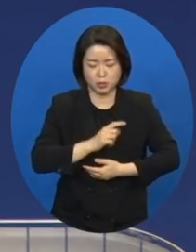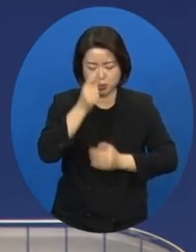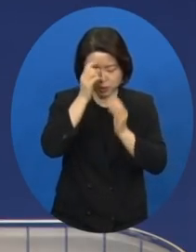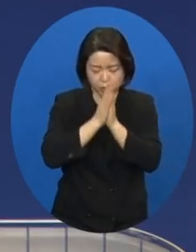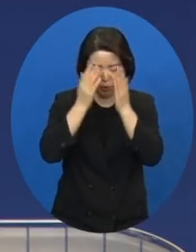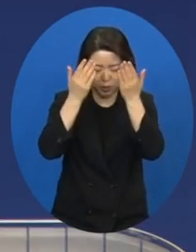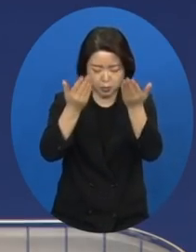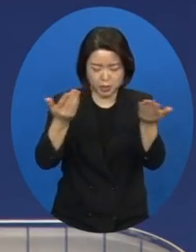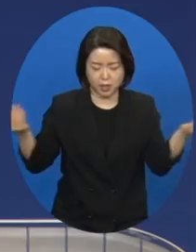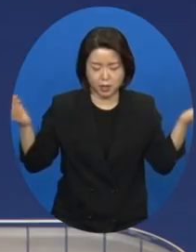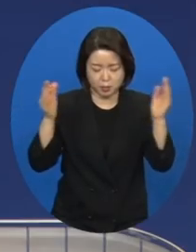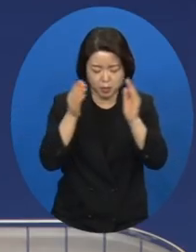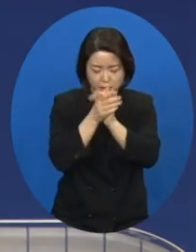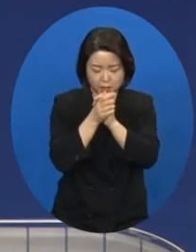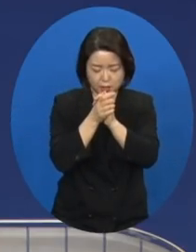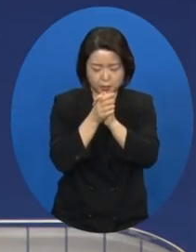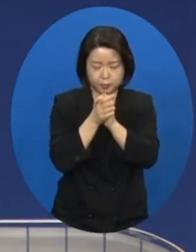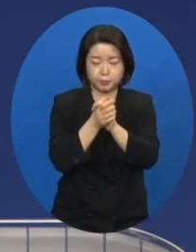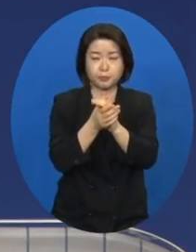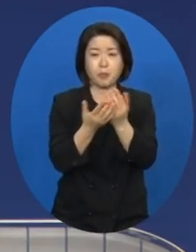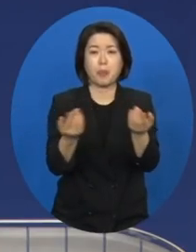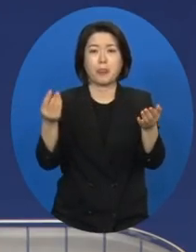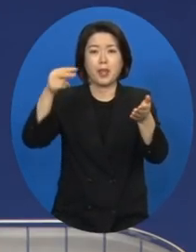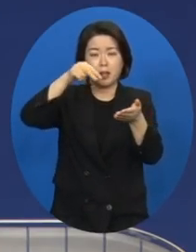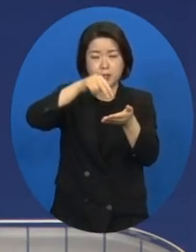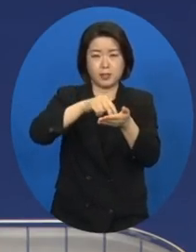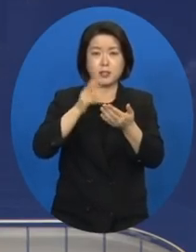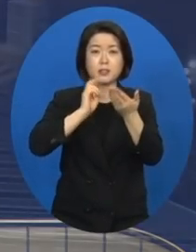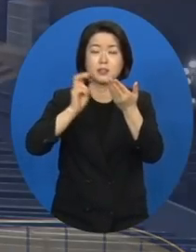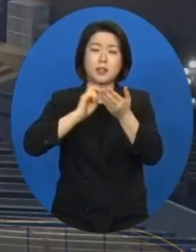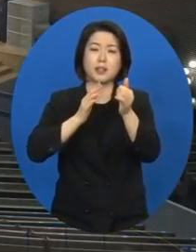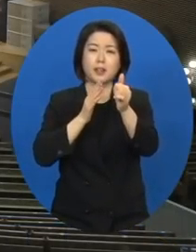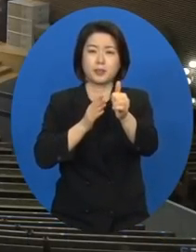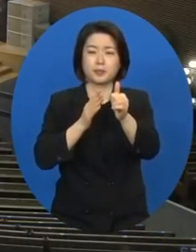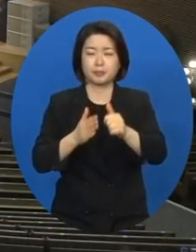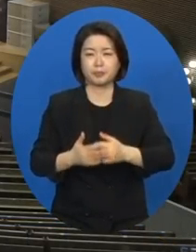기도드립니다. 아멘. 우리 다 같이 일어나셔서 우리 찬양하겠습니다.